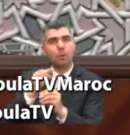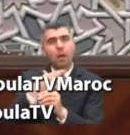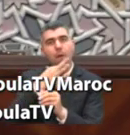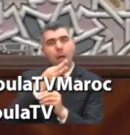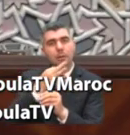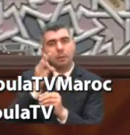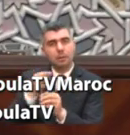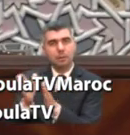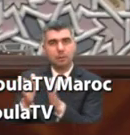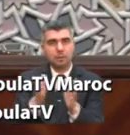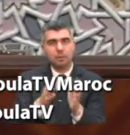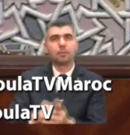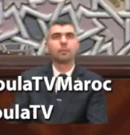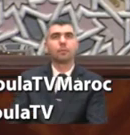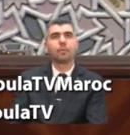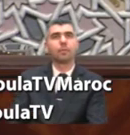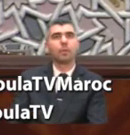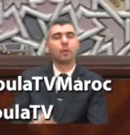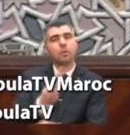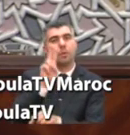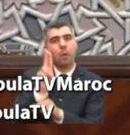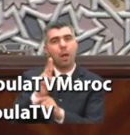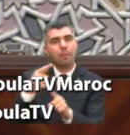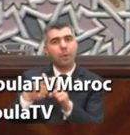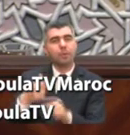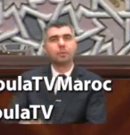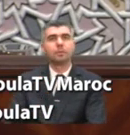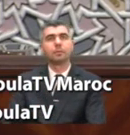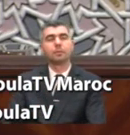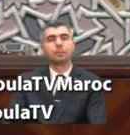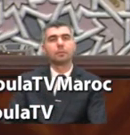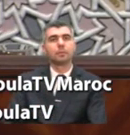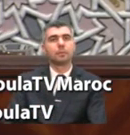الخارجيه. شكرا السيدة الوزيرة. الكلمه لكم السيد النائب للتعقيب، تفضلوا.